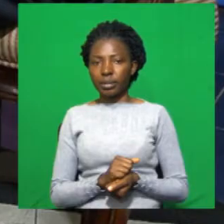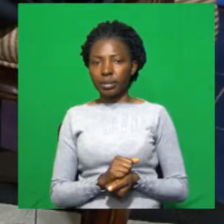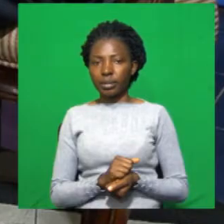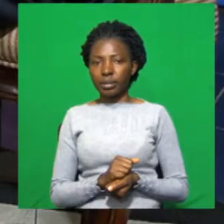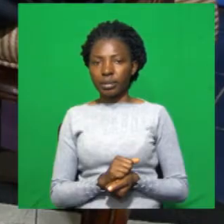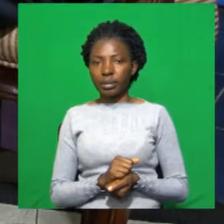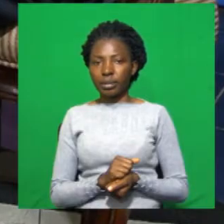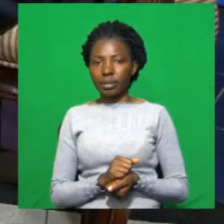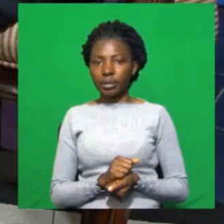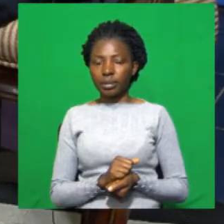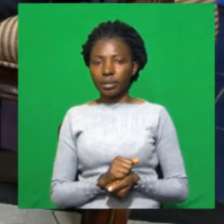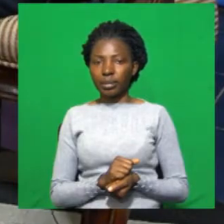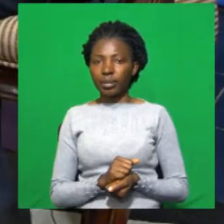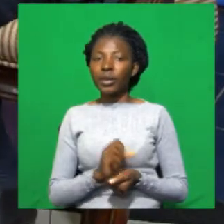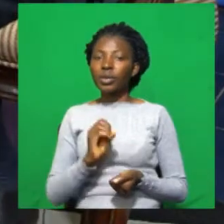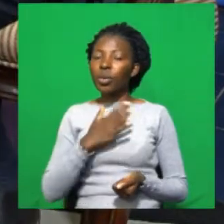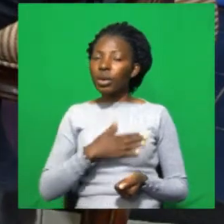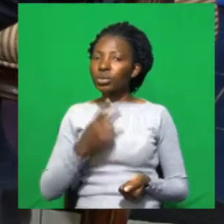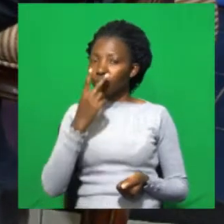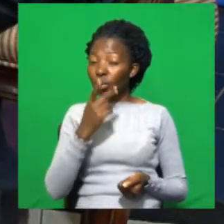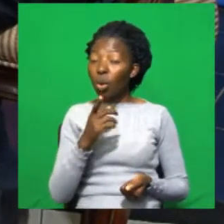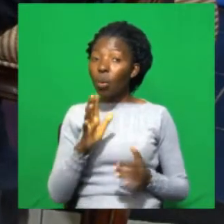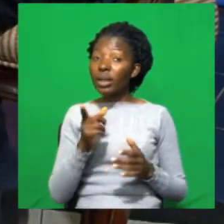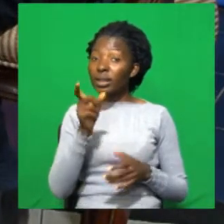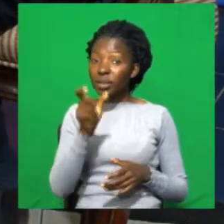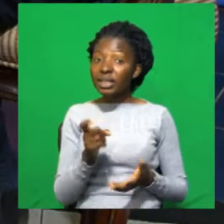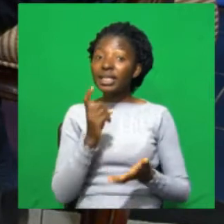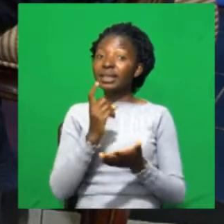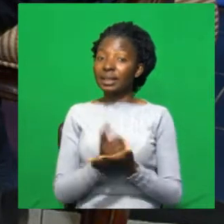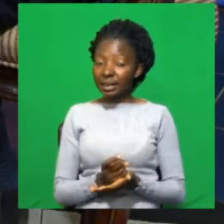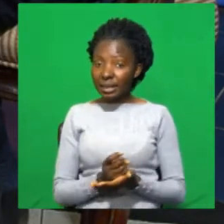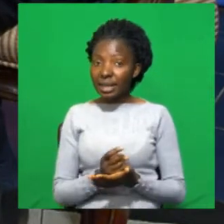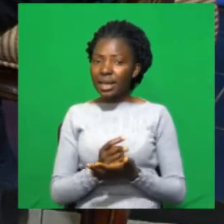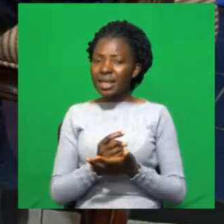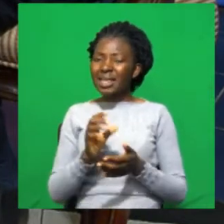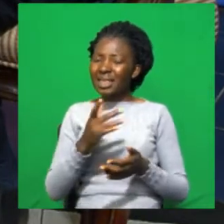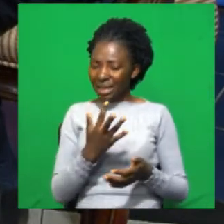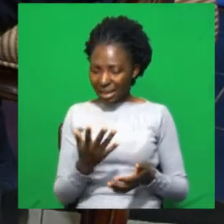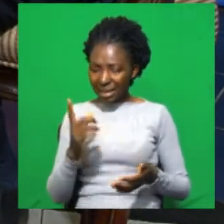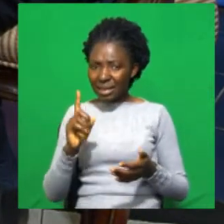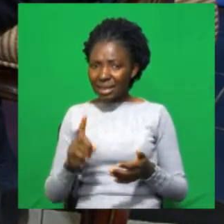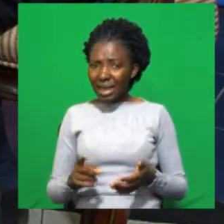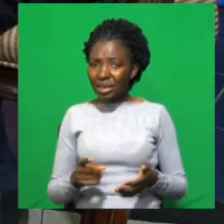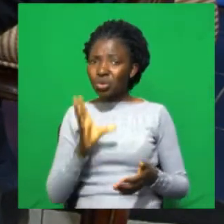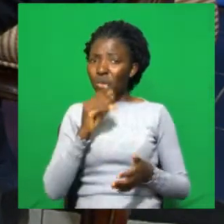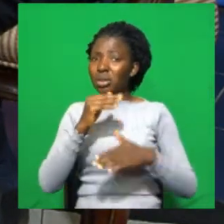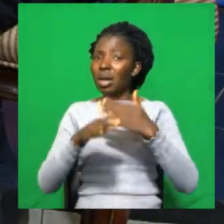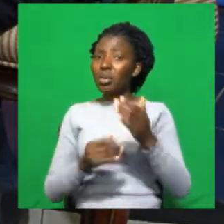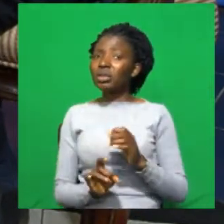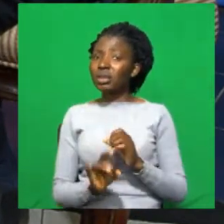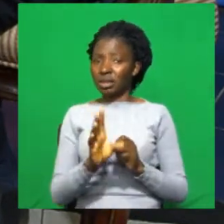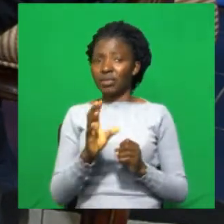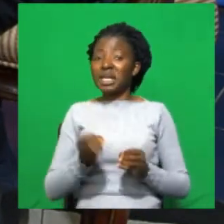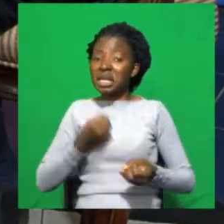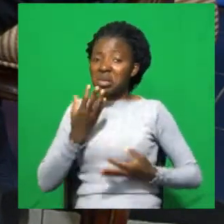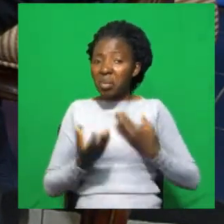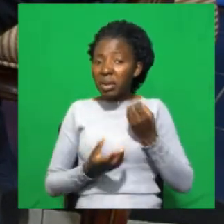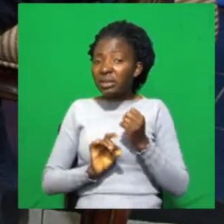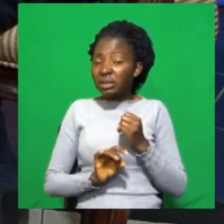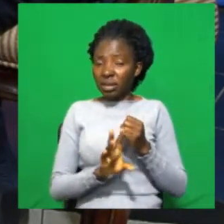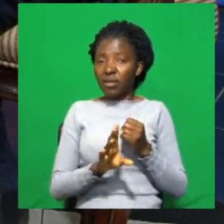vatonzwa tongoti CV kureva kuti zvinokudescribe zviri chimiro chako ndo chimiro chemunhu. ndo